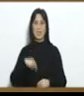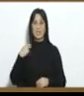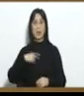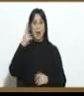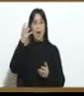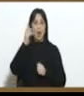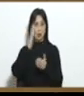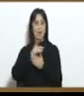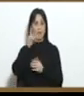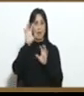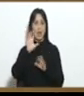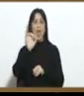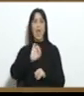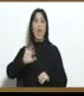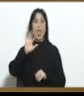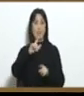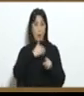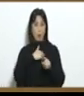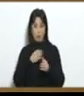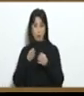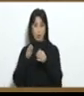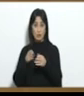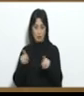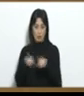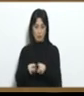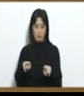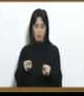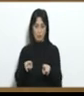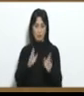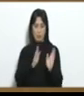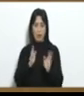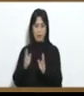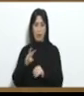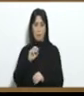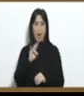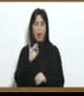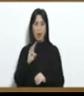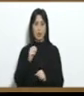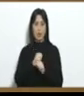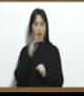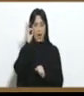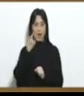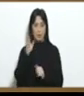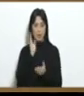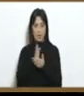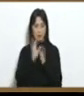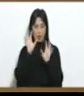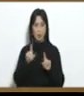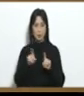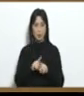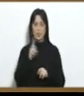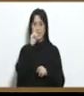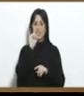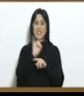მიიღო ეს კანონი თუ ევროპისკენ მიმითითებს ვინმე და მოაწესრიგა მაკრონმა ეს ყველაფერი გერმანიაში არსებობს ყველა